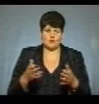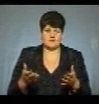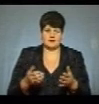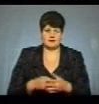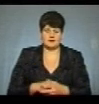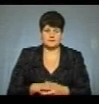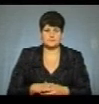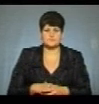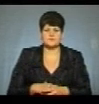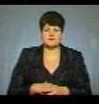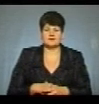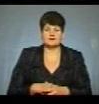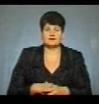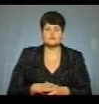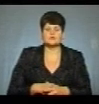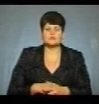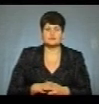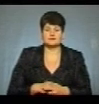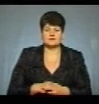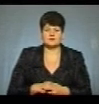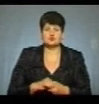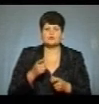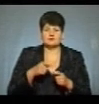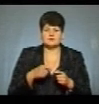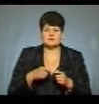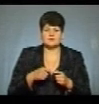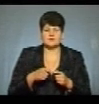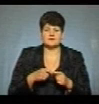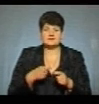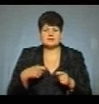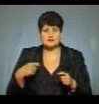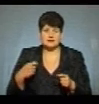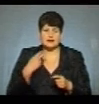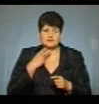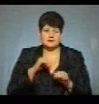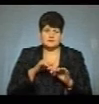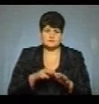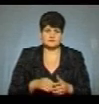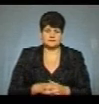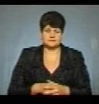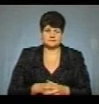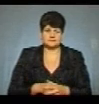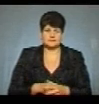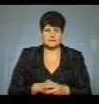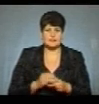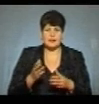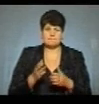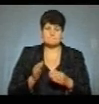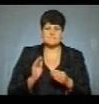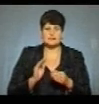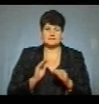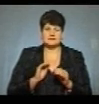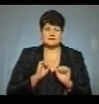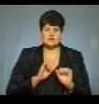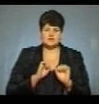Дякую. Дякуємо за запитання. Василь Михайлович. Чому ви притримуєтеся кримінальне провадження? Василь Михайлович, не прикривайте злочинців